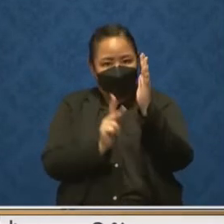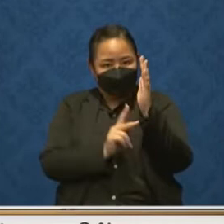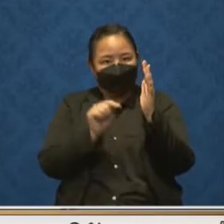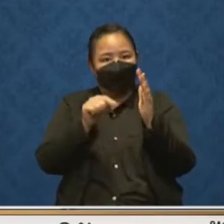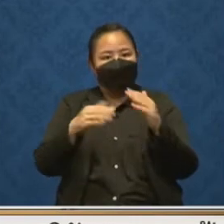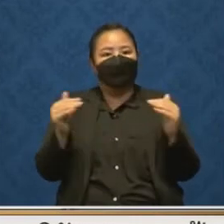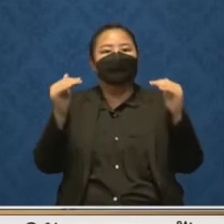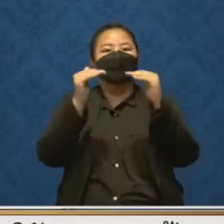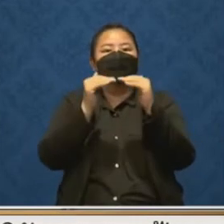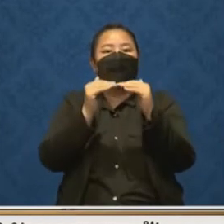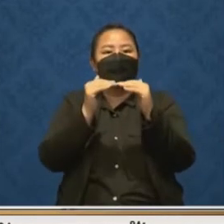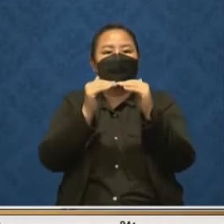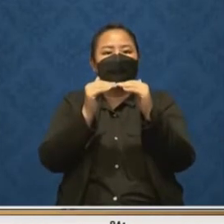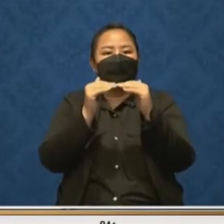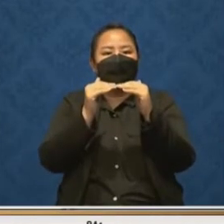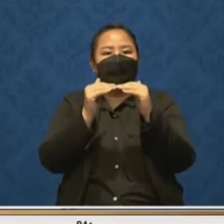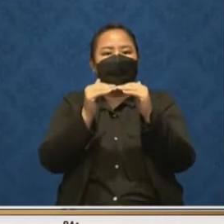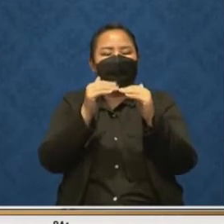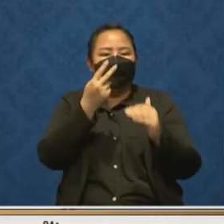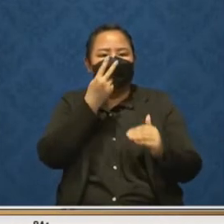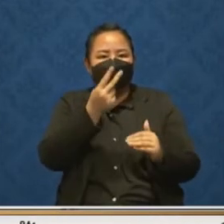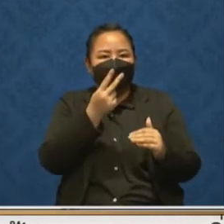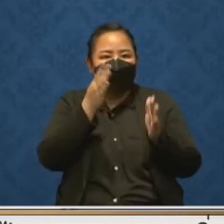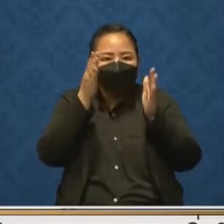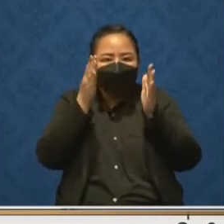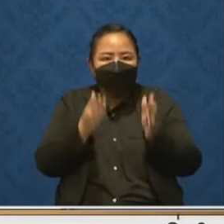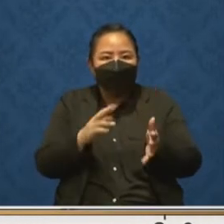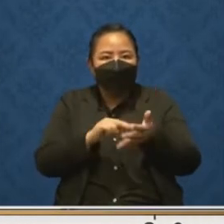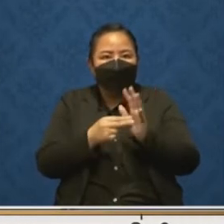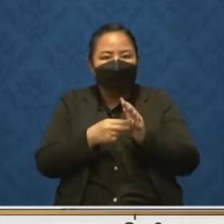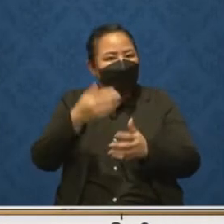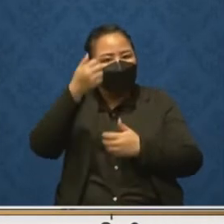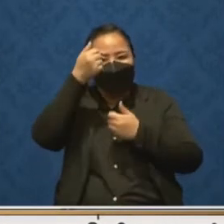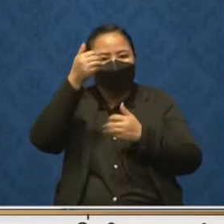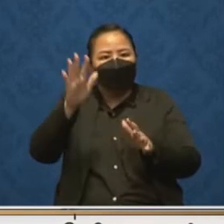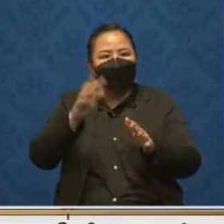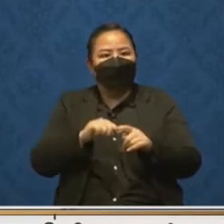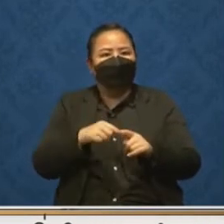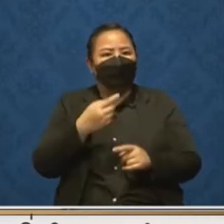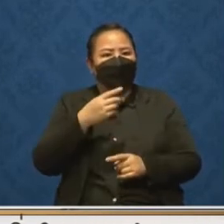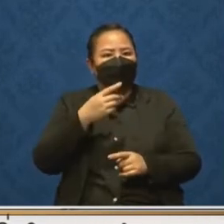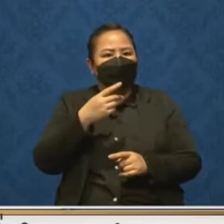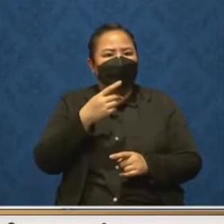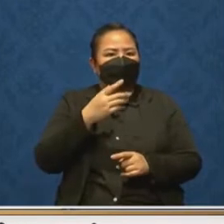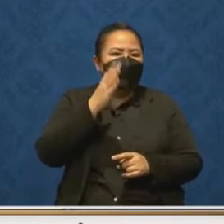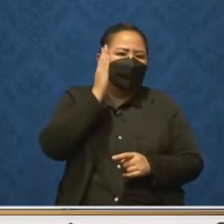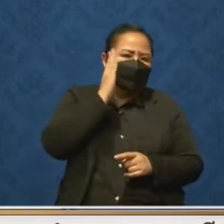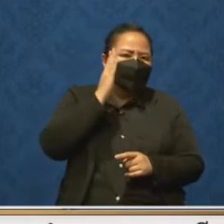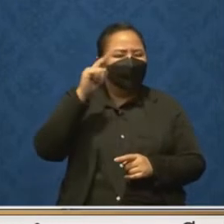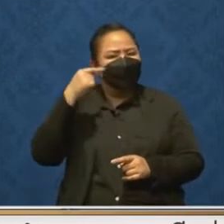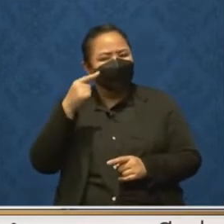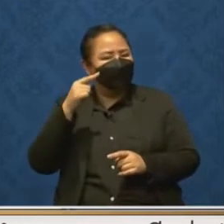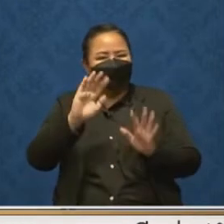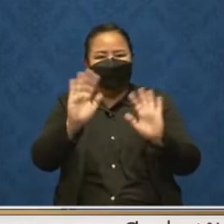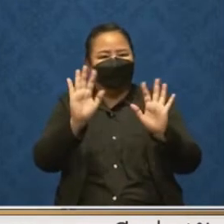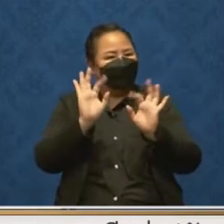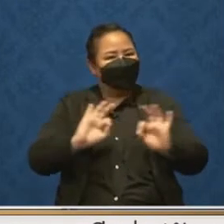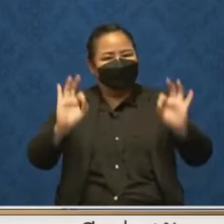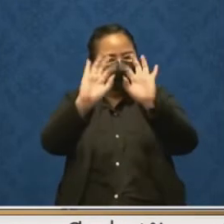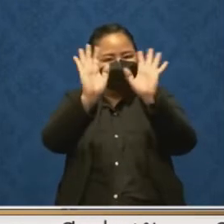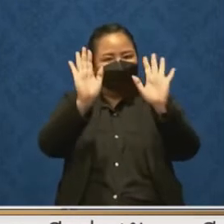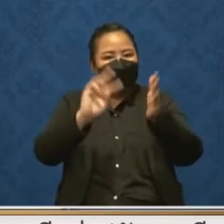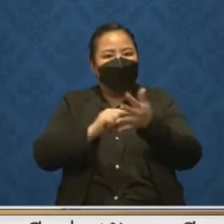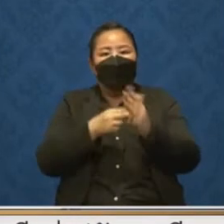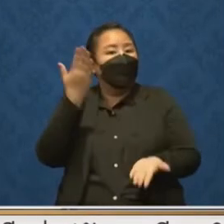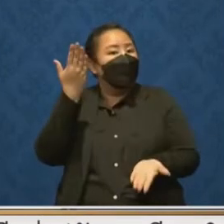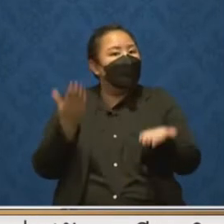ความเท่าเทียม มองมนุษย์นฐนามนุย์ไม่ได้สนใจเรื่องของเพธักหนา อัตลัษท่างเพธ ที่สามารให้เขา